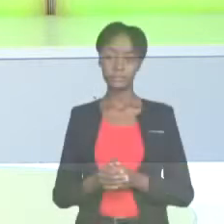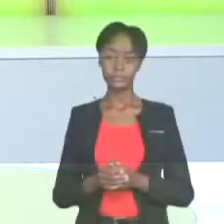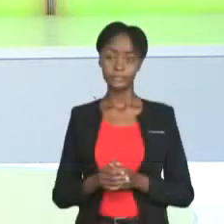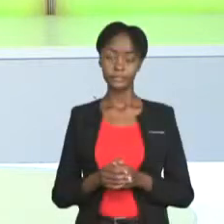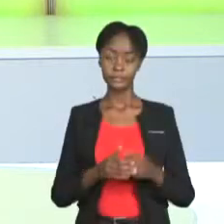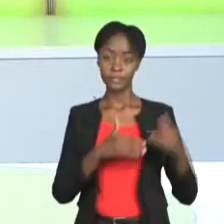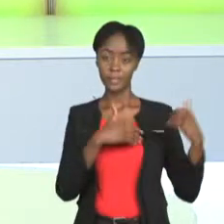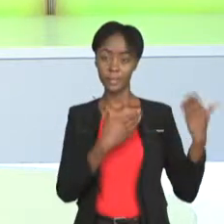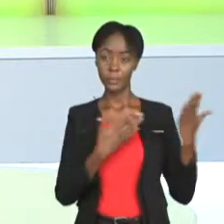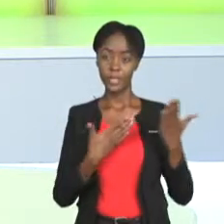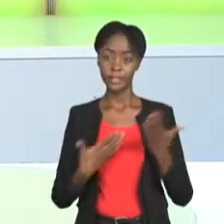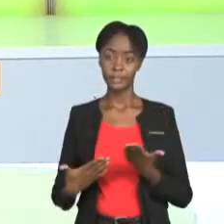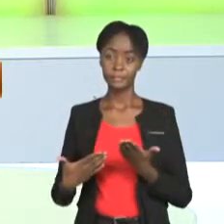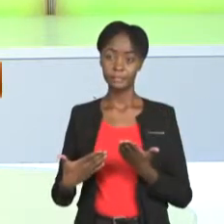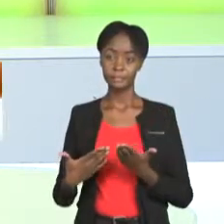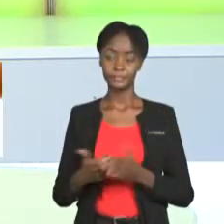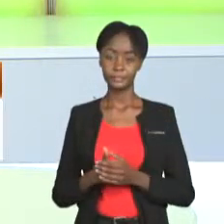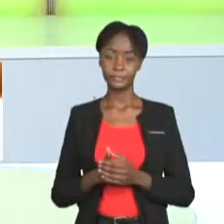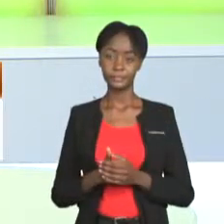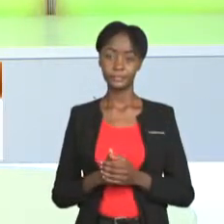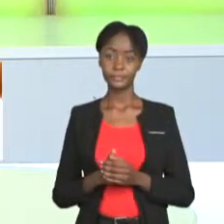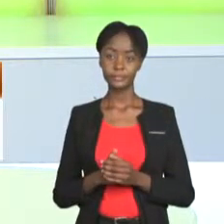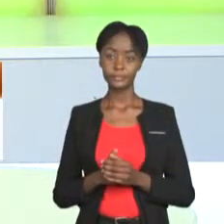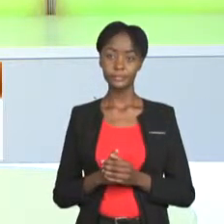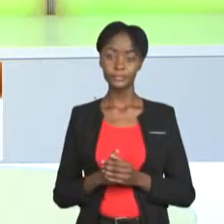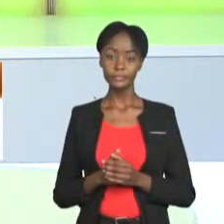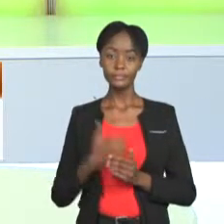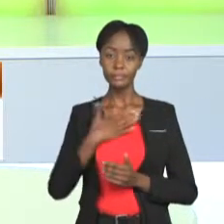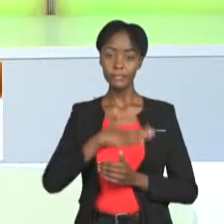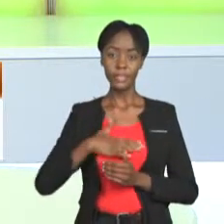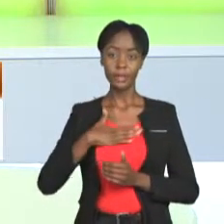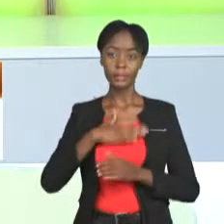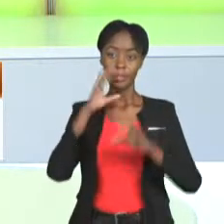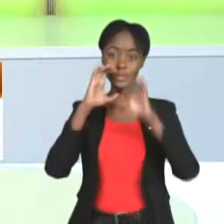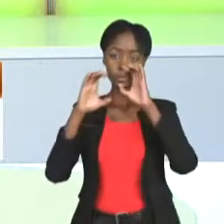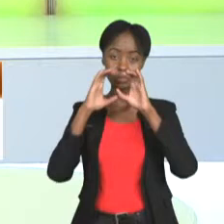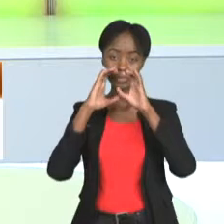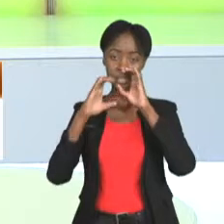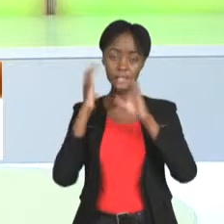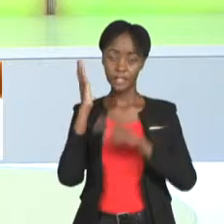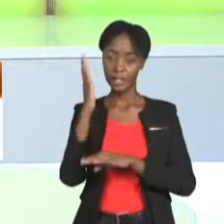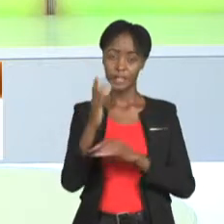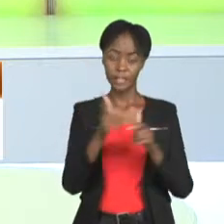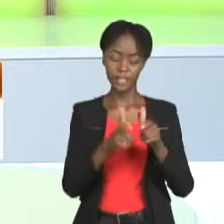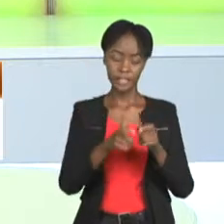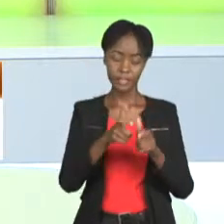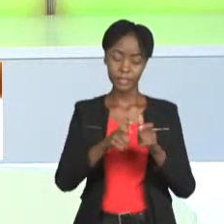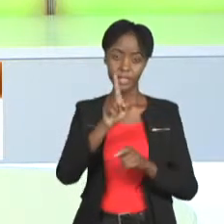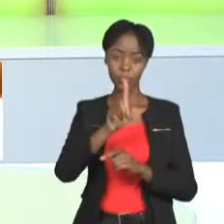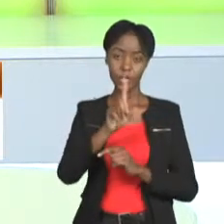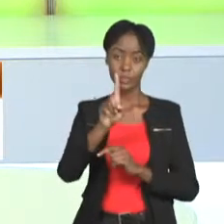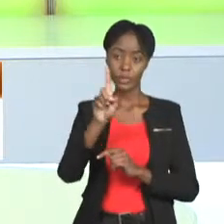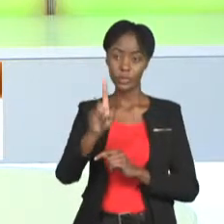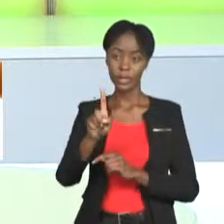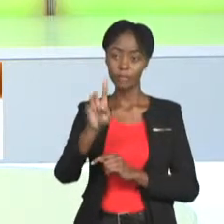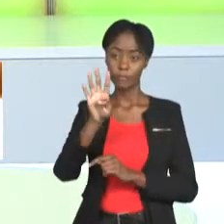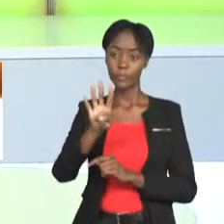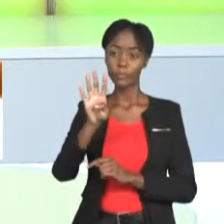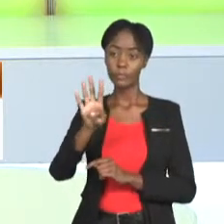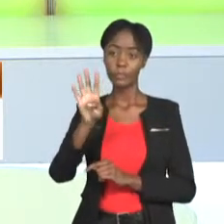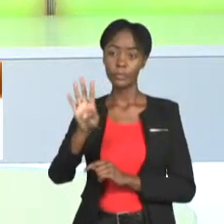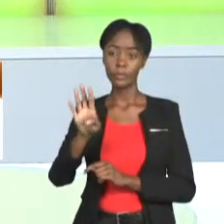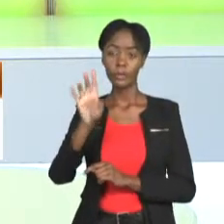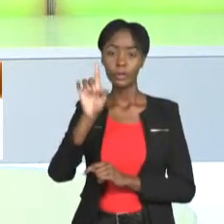Karibu kwenye taarifa kamili za Switch Adhuhuri. Unasema nasi moja kwa moja kupitia ujumbe mfupi ndani ya